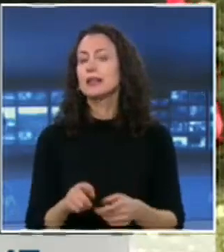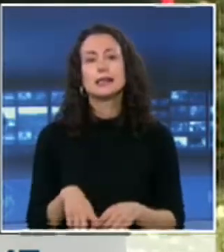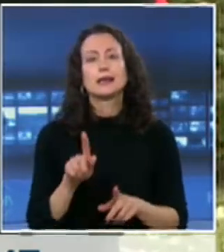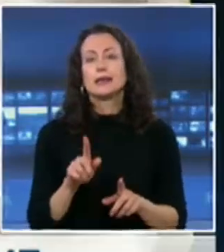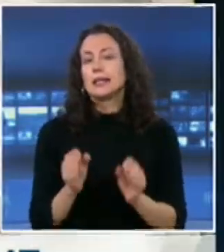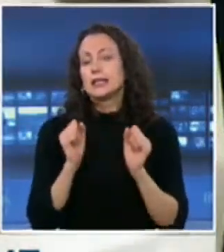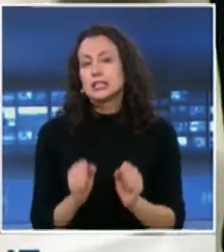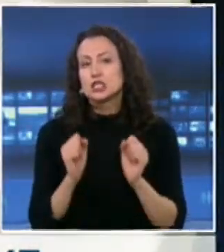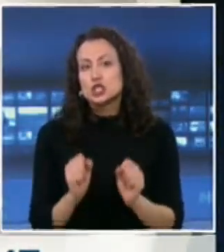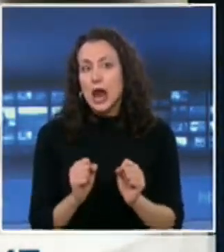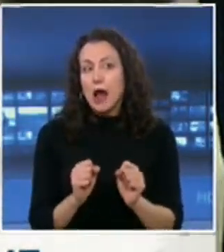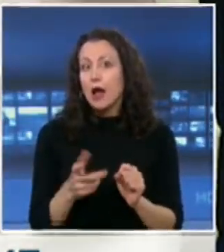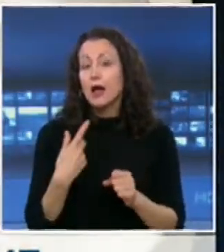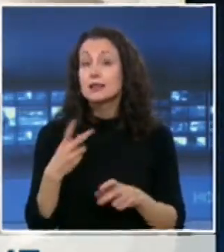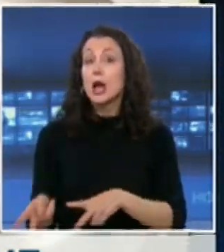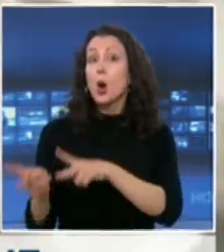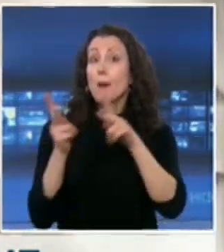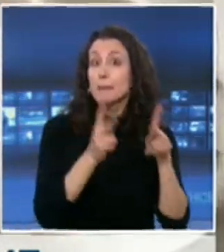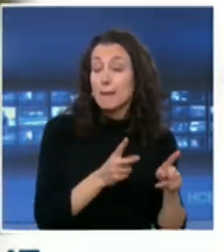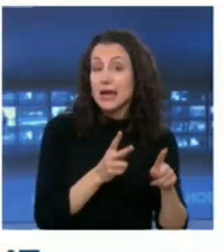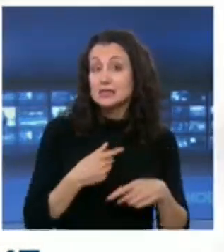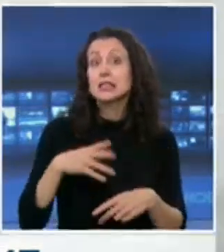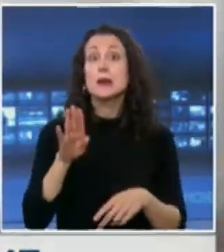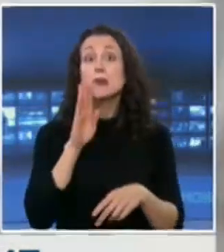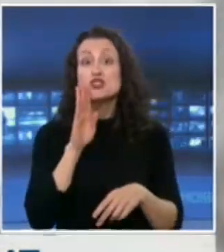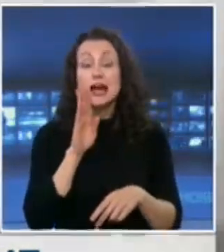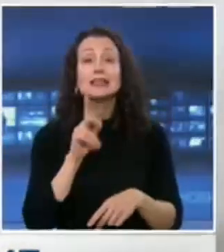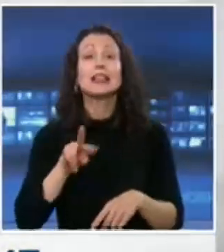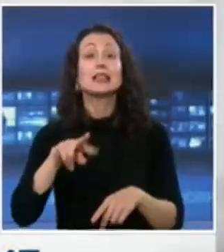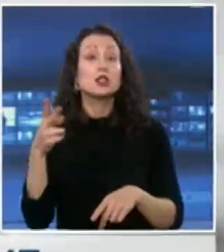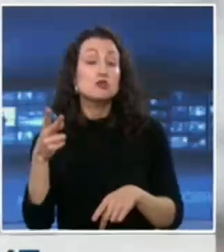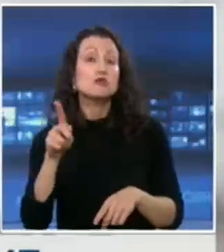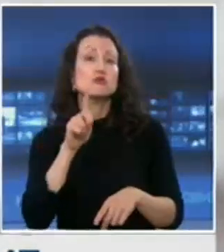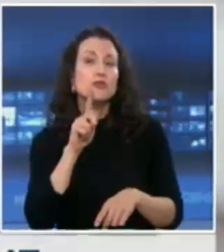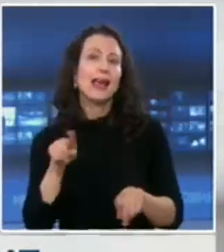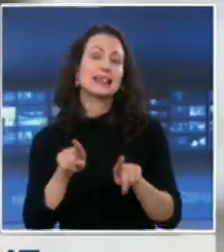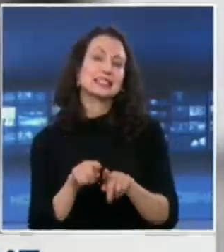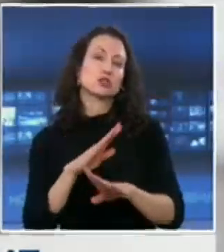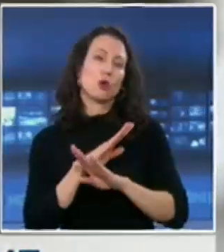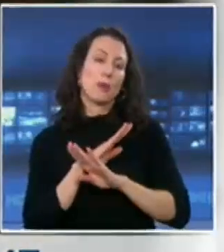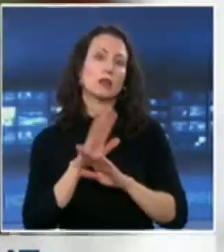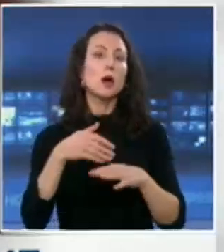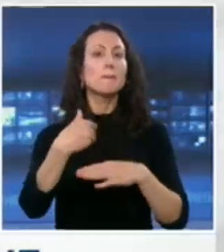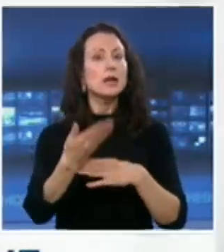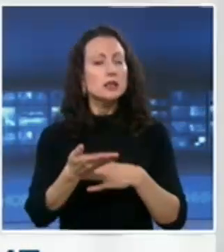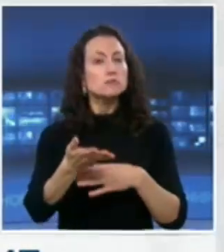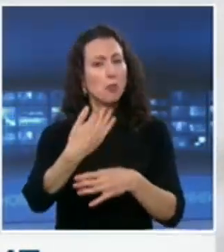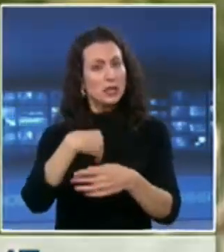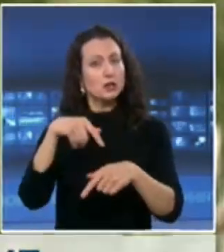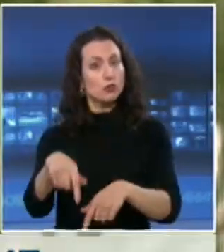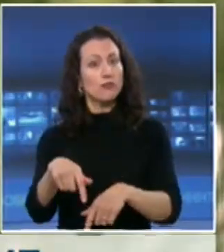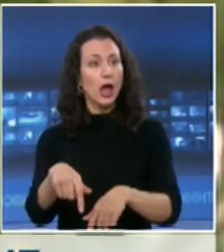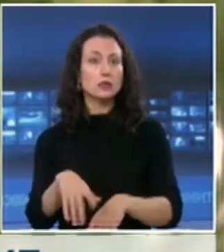отделението, бащата на Иван Лалев Любчо също умира. Преди това лежи на стълбите пред клиниката по токсикология. Като